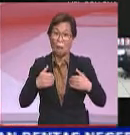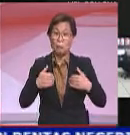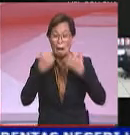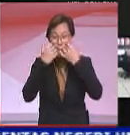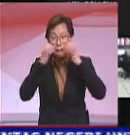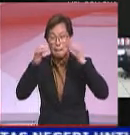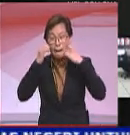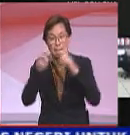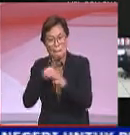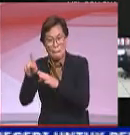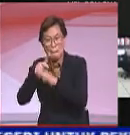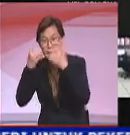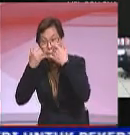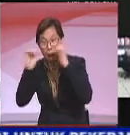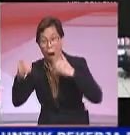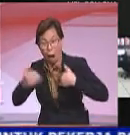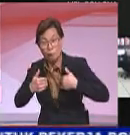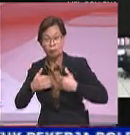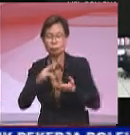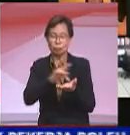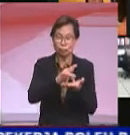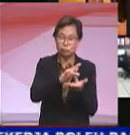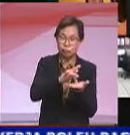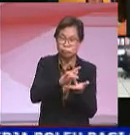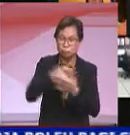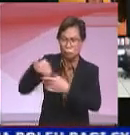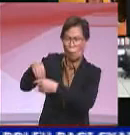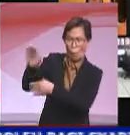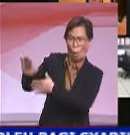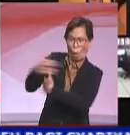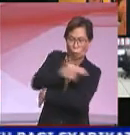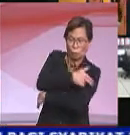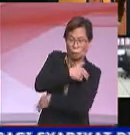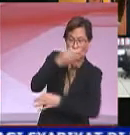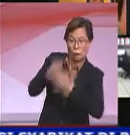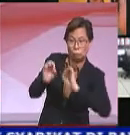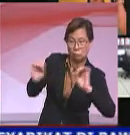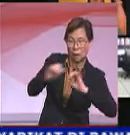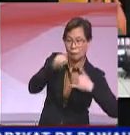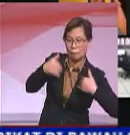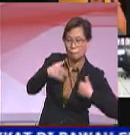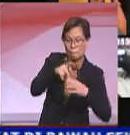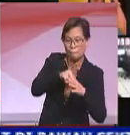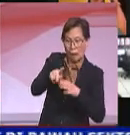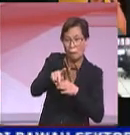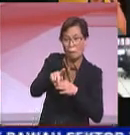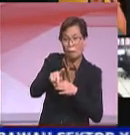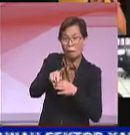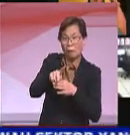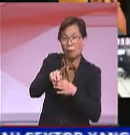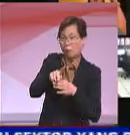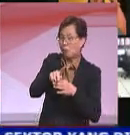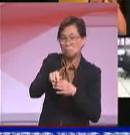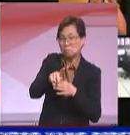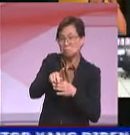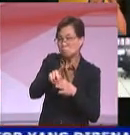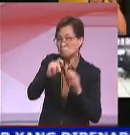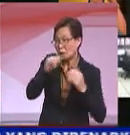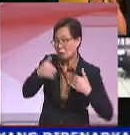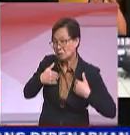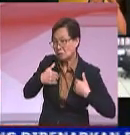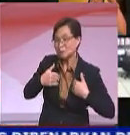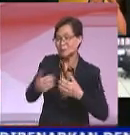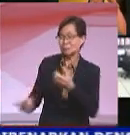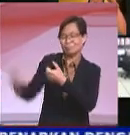kemampuan kepakaran iaitu perubatan dalaman. Jadi kalau dia tak ada kepakaran perubatan dalaman, jadi kita tak masukkan hospital.